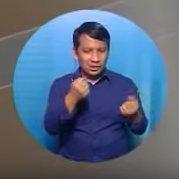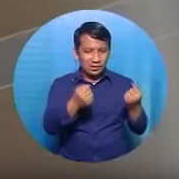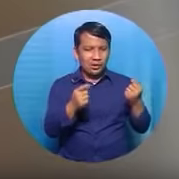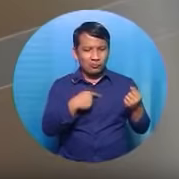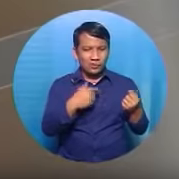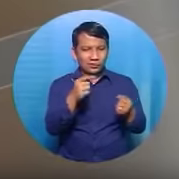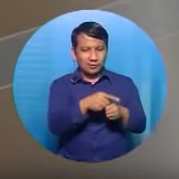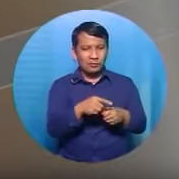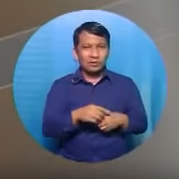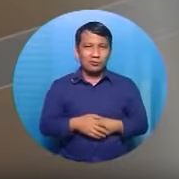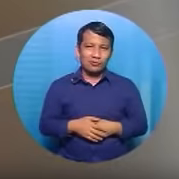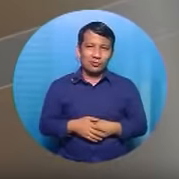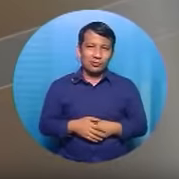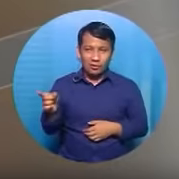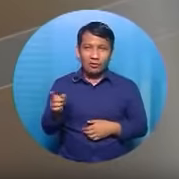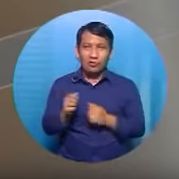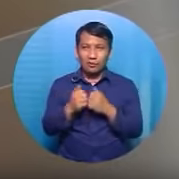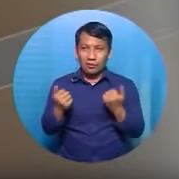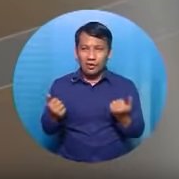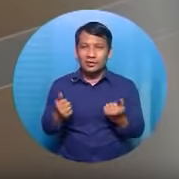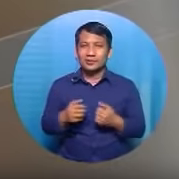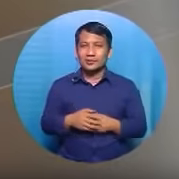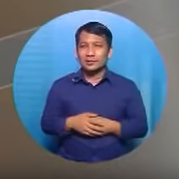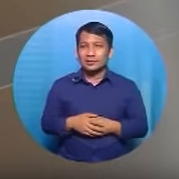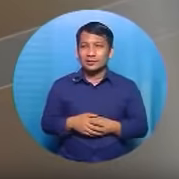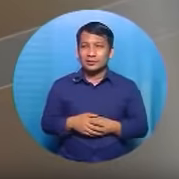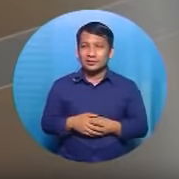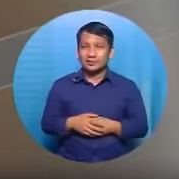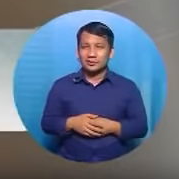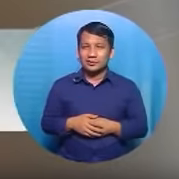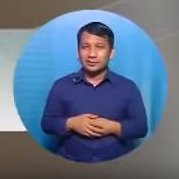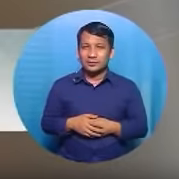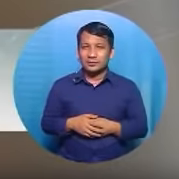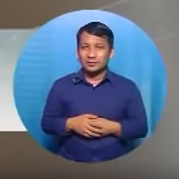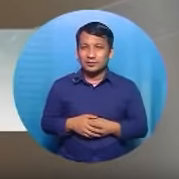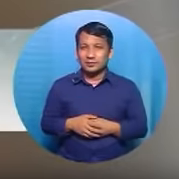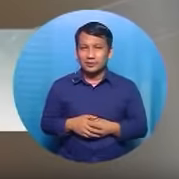Pero kami may makaluloy. Oh. Pero karon asay mong sige panghagit ni mo nako.